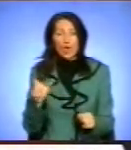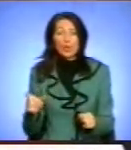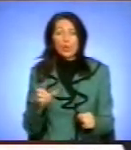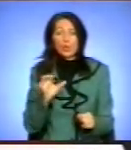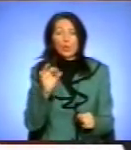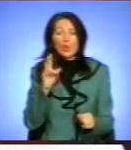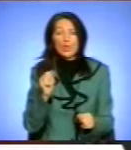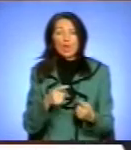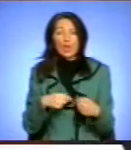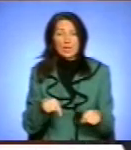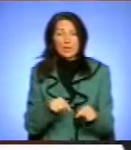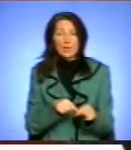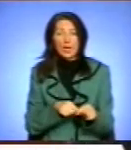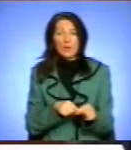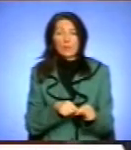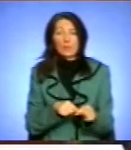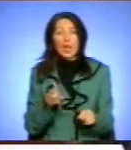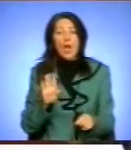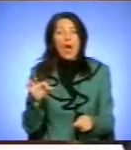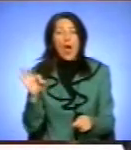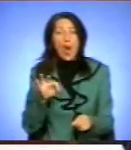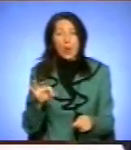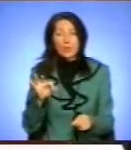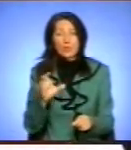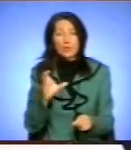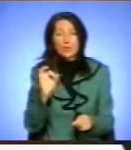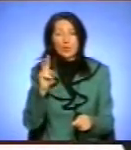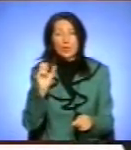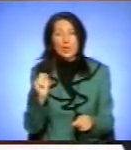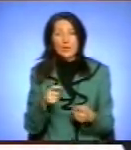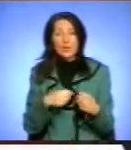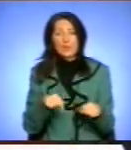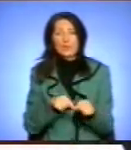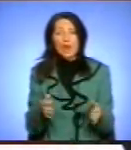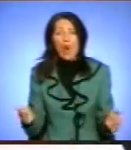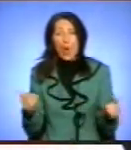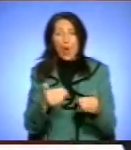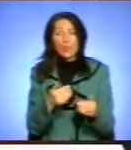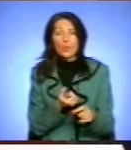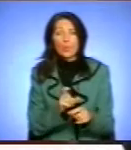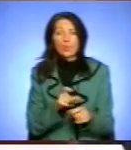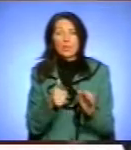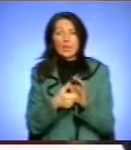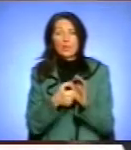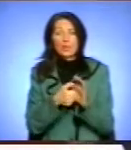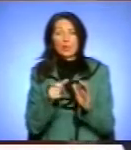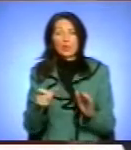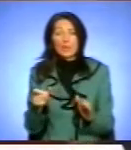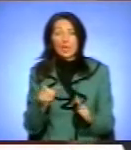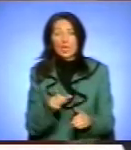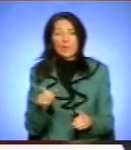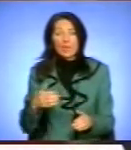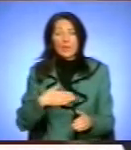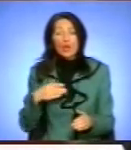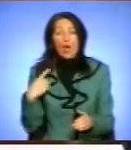сфери. В області соціальна сфера охоплює понад 600 чоловік, жителів нашої